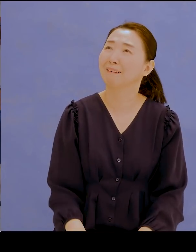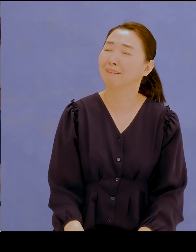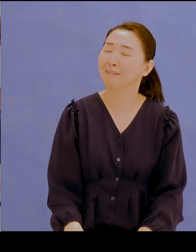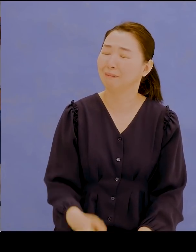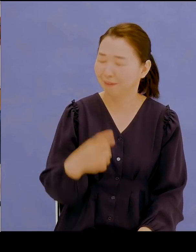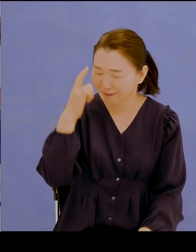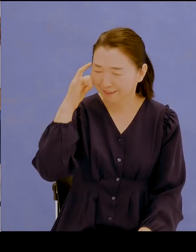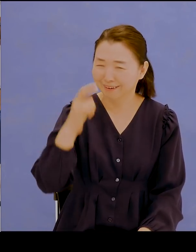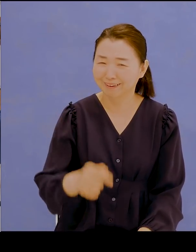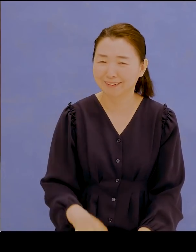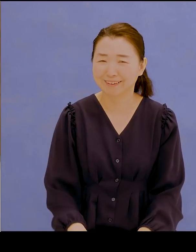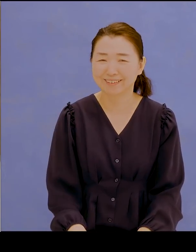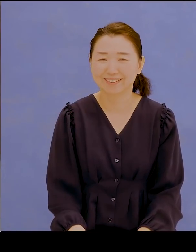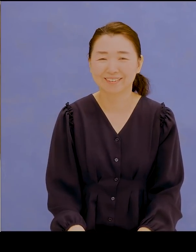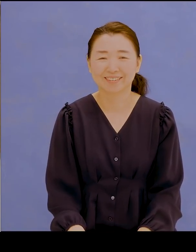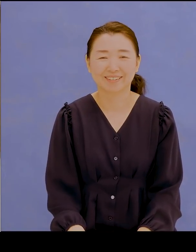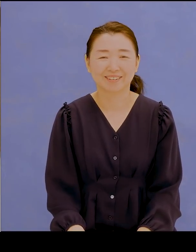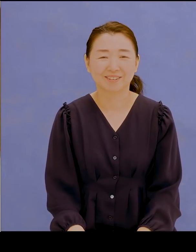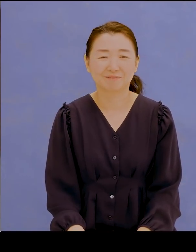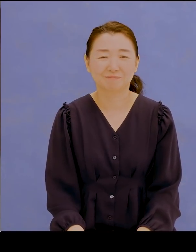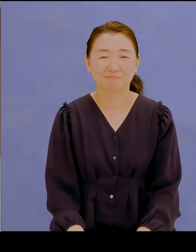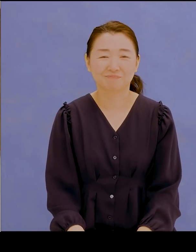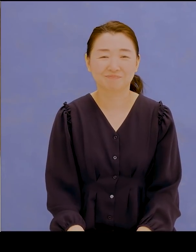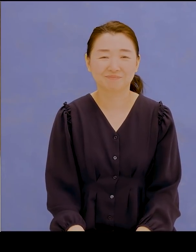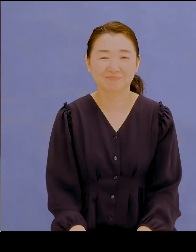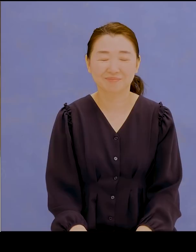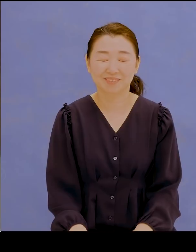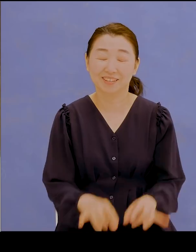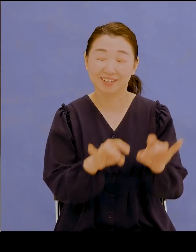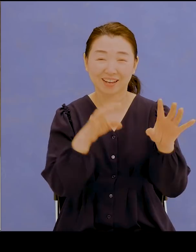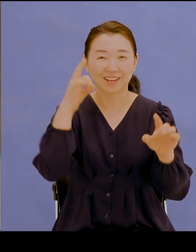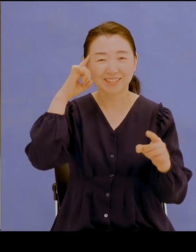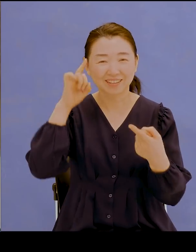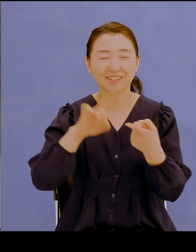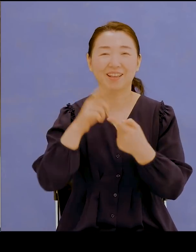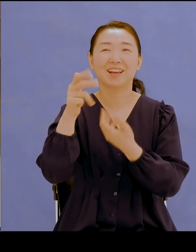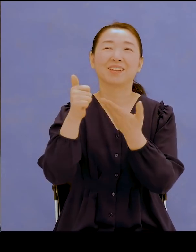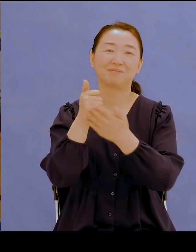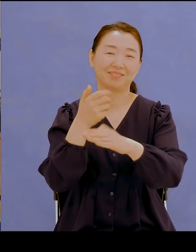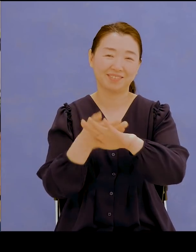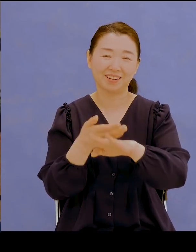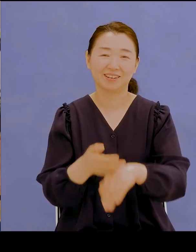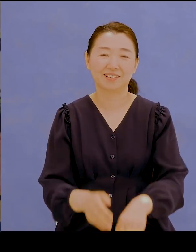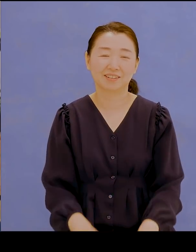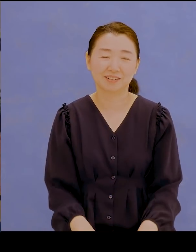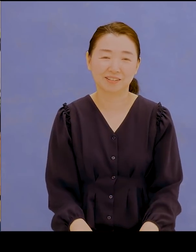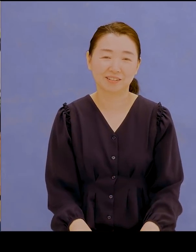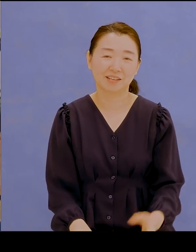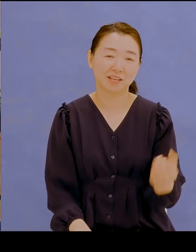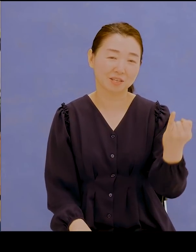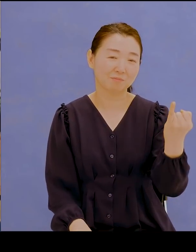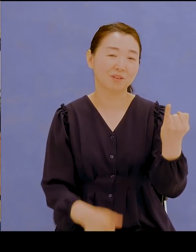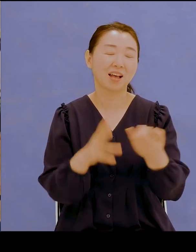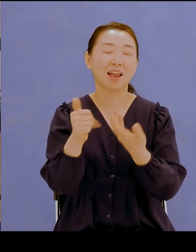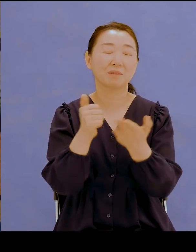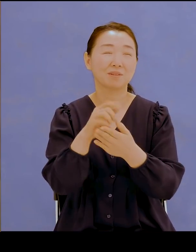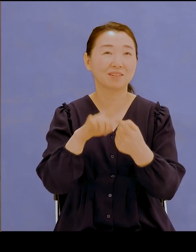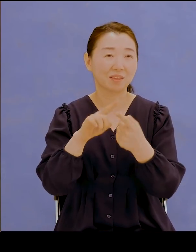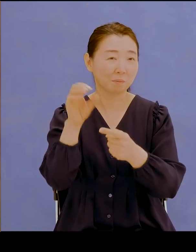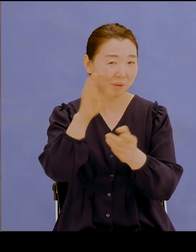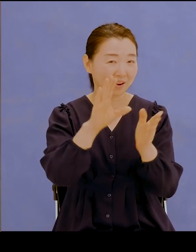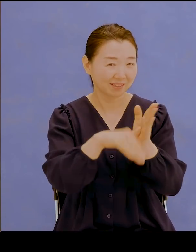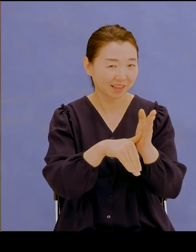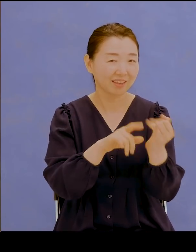너무 두려워가지고 그 알겠습니다. 아까 각자 생각하는 하나님이 다 다르다고 했잖아요. 김원희의 하나님은 그렇게 말씀을